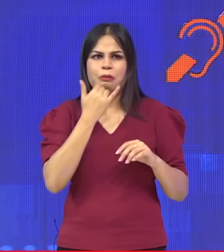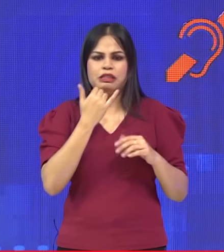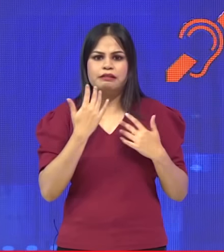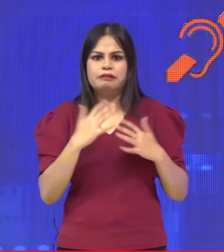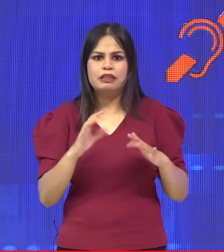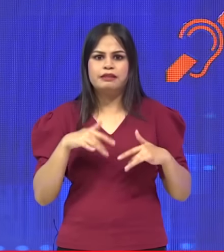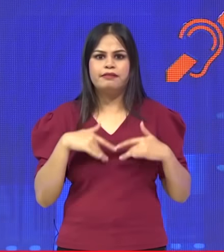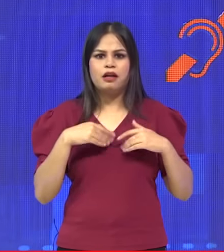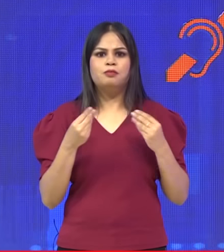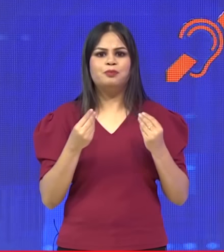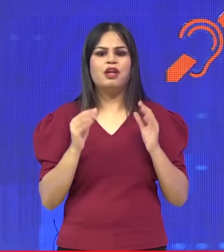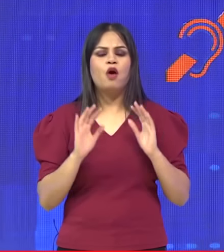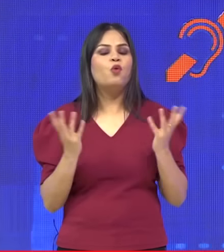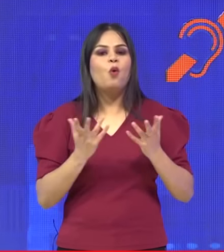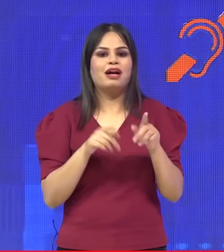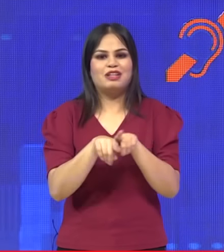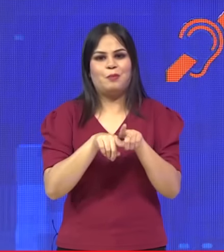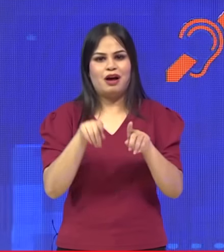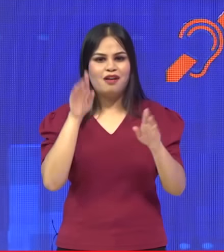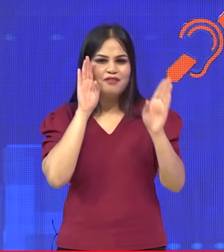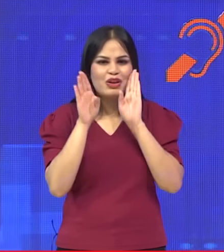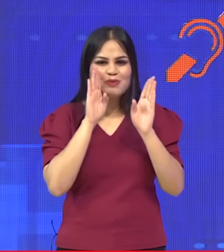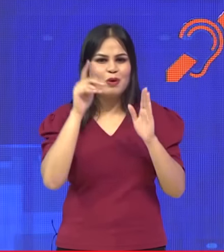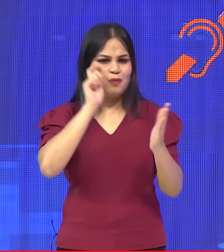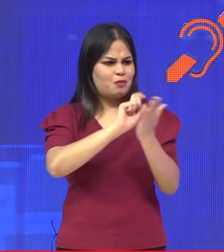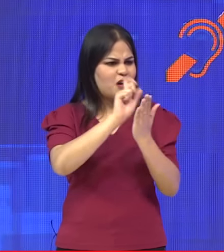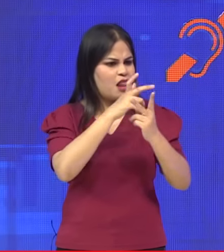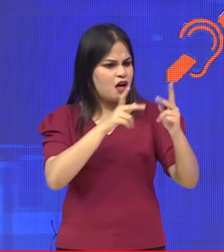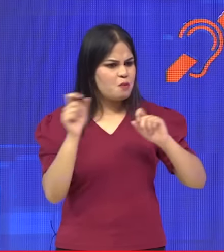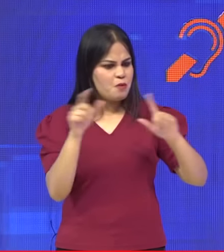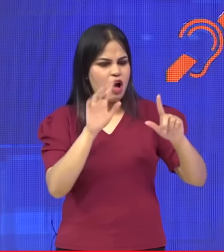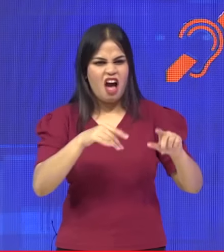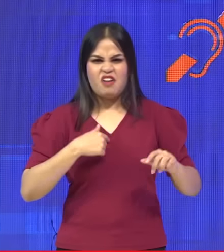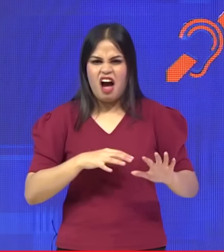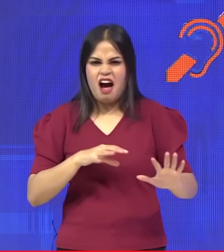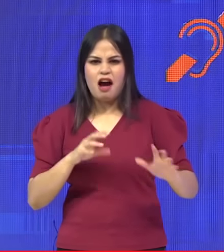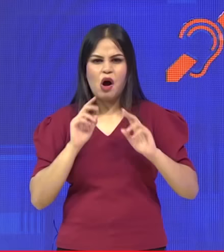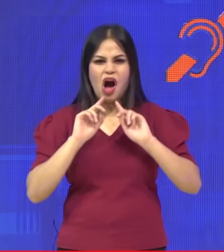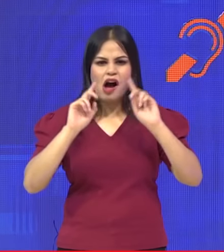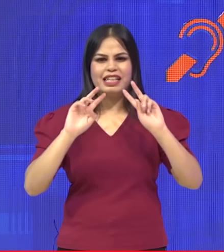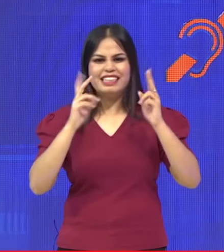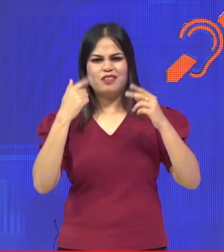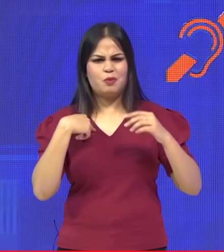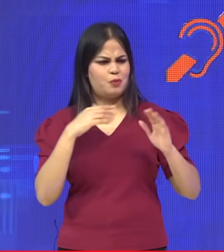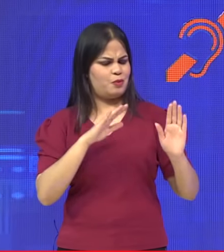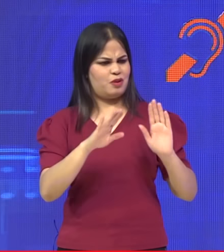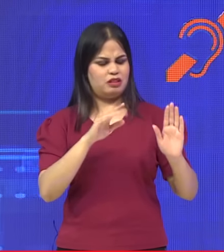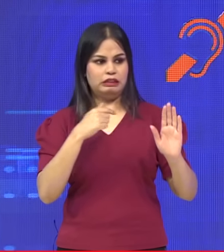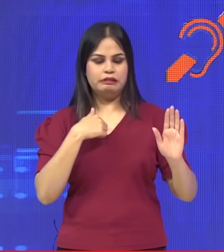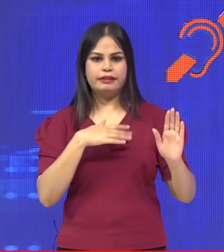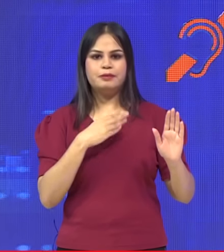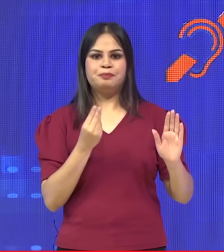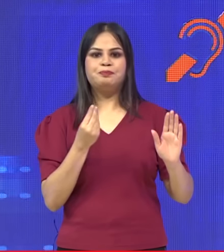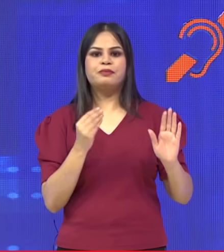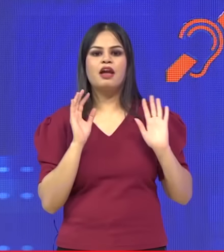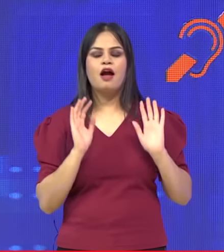आई फूल रियली बाद आजकल सोशल मीडिया पे कभी-कभी मैं आता हूं सो फिल्मों में ठीक है फिल्मों में